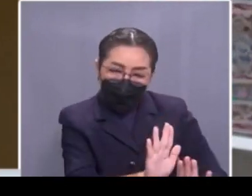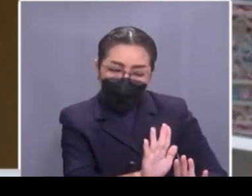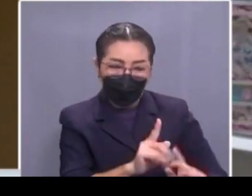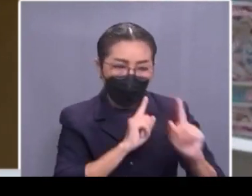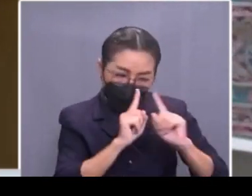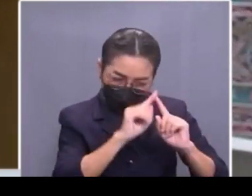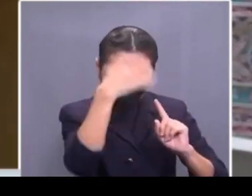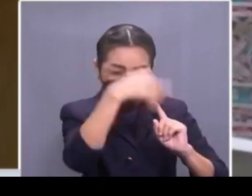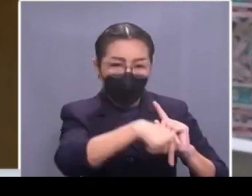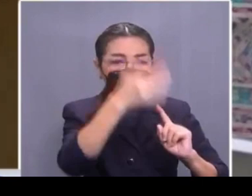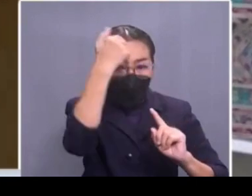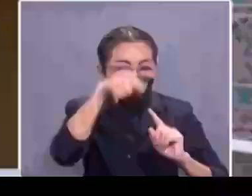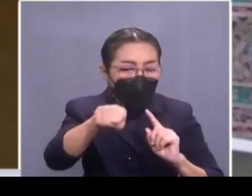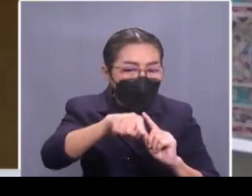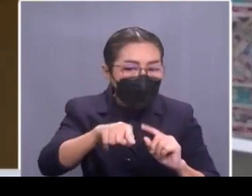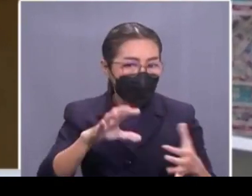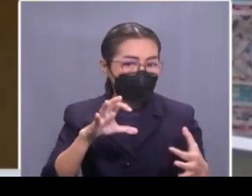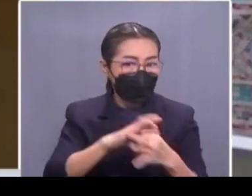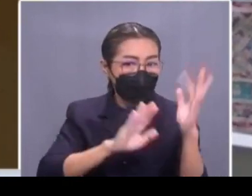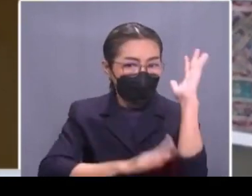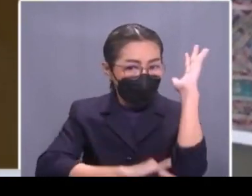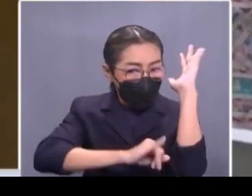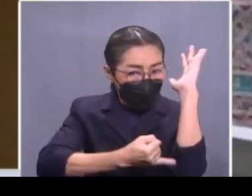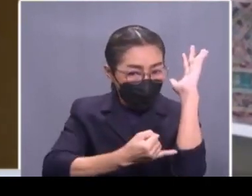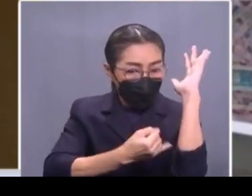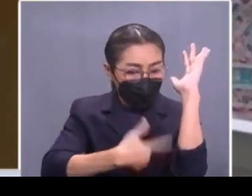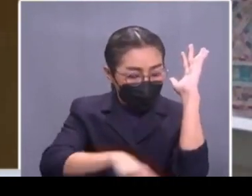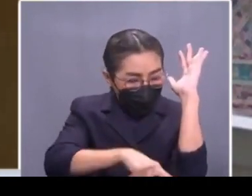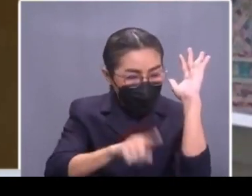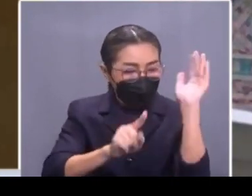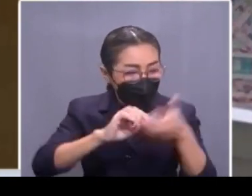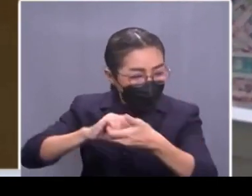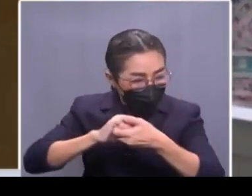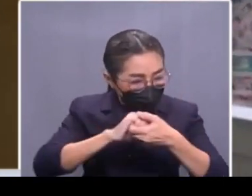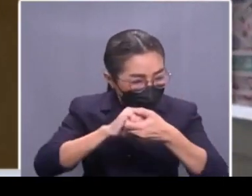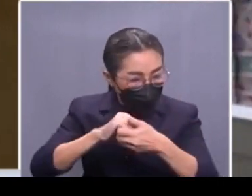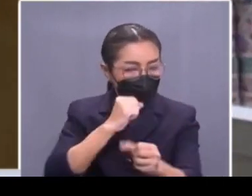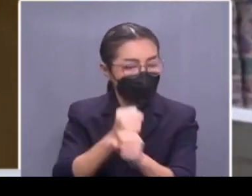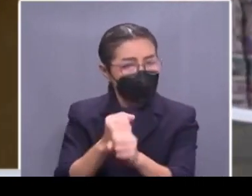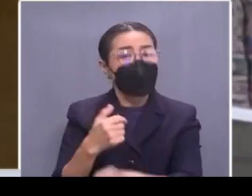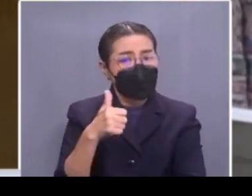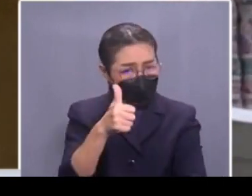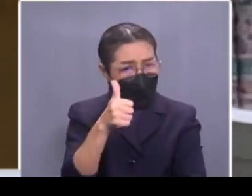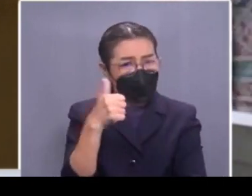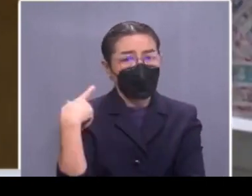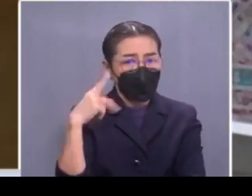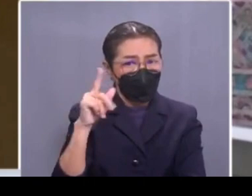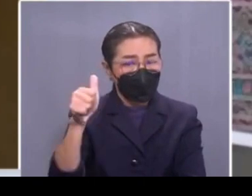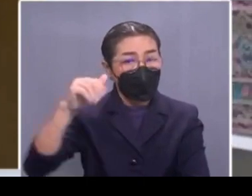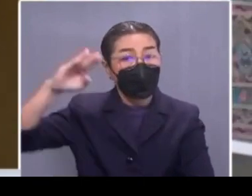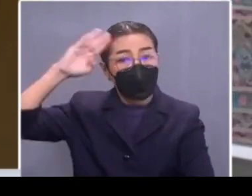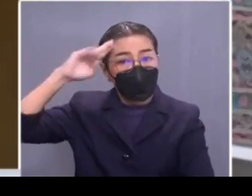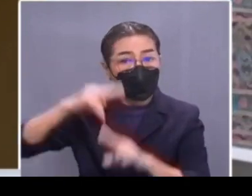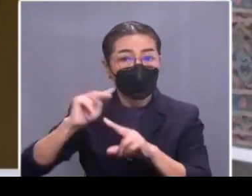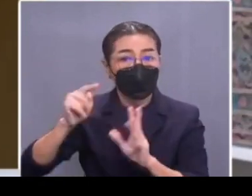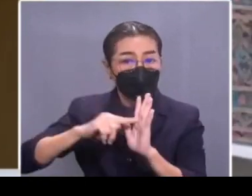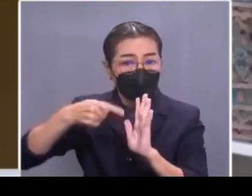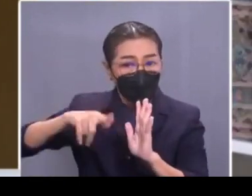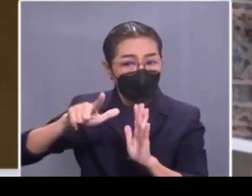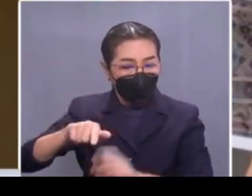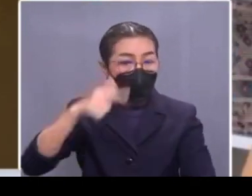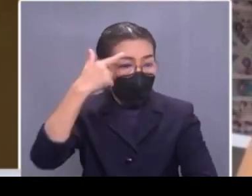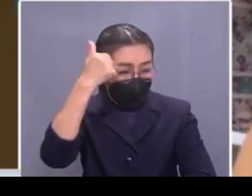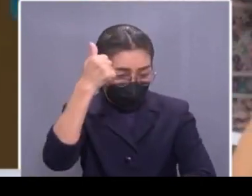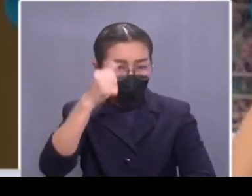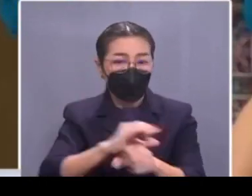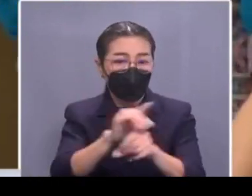การควบคุมสถานการณ์ให้มีประสิทธิภาพสูงสุดซึ่งการร่วมมือกันนั้นเป็นผลดีแล้วก็พลเอกณัฐพลเองก็มีประสบการณ์ควบคุมสถานการณ์โ